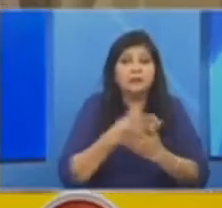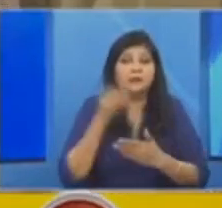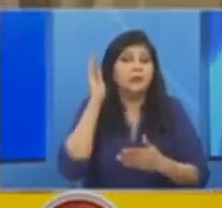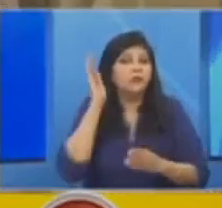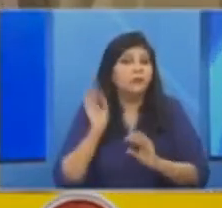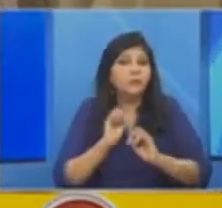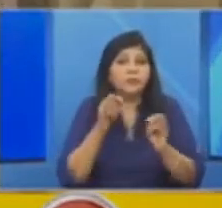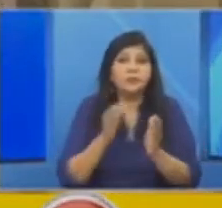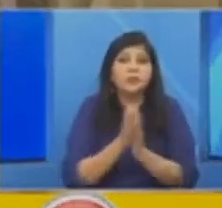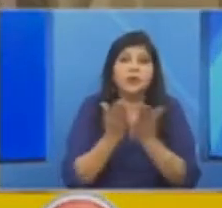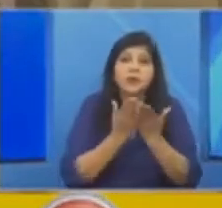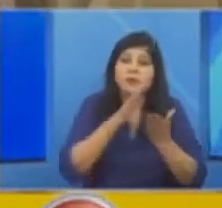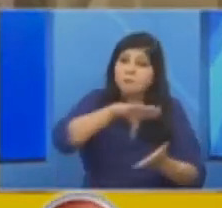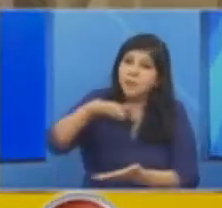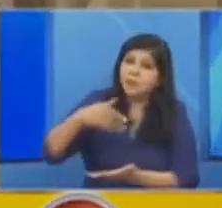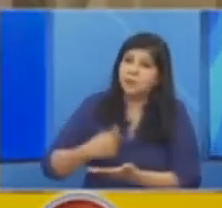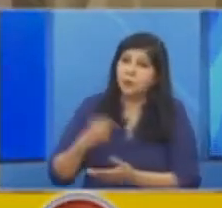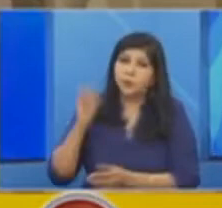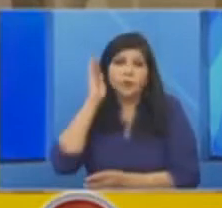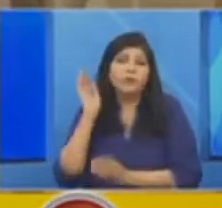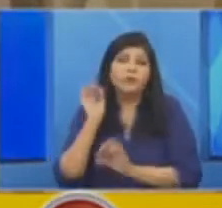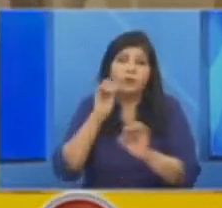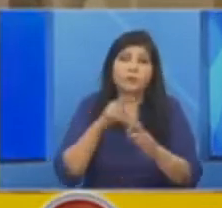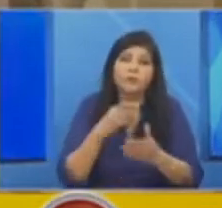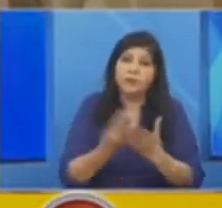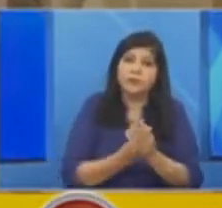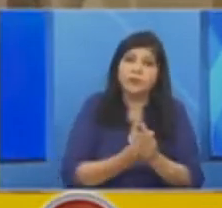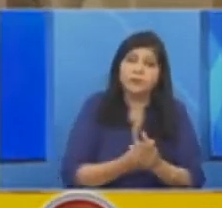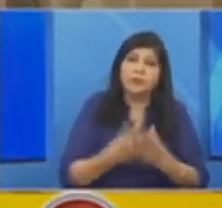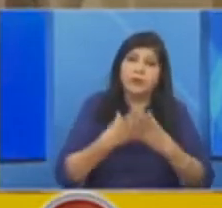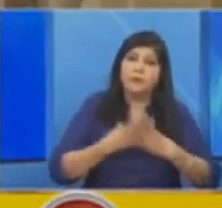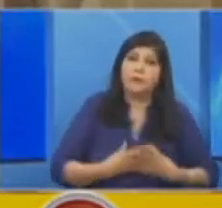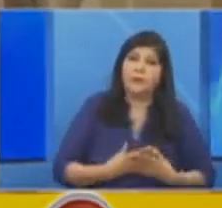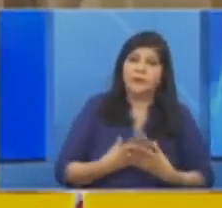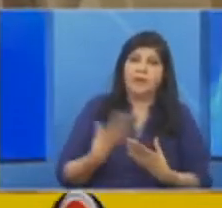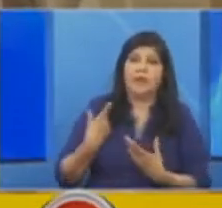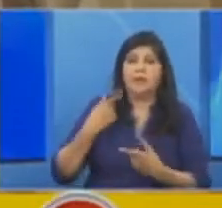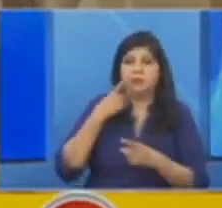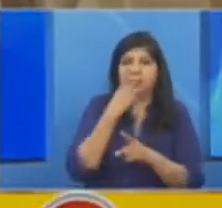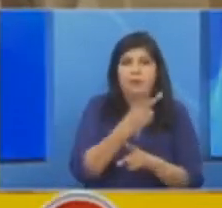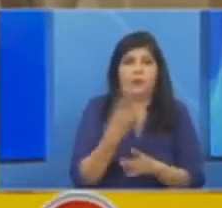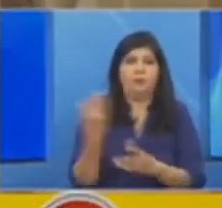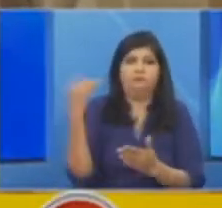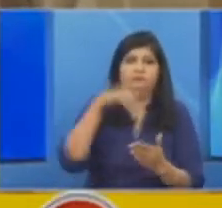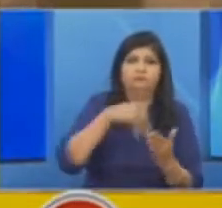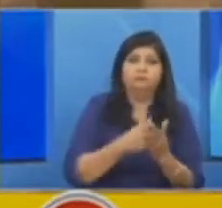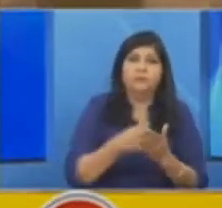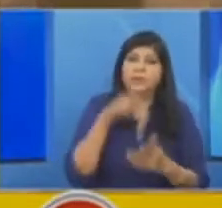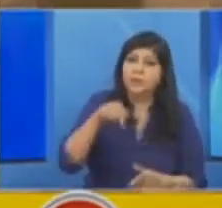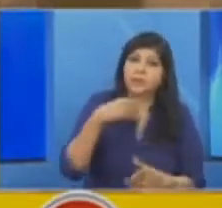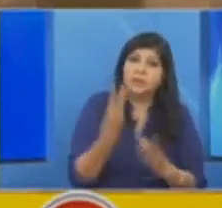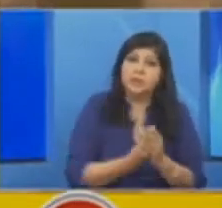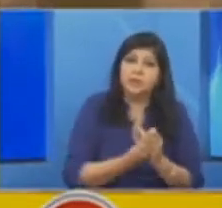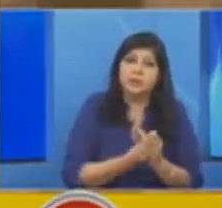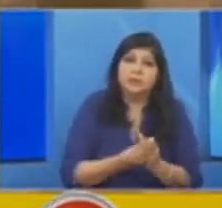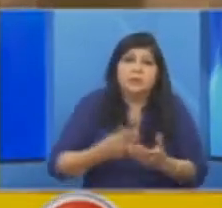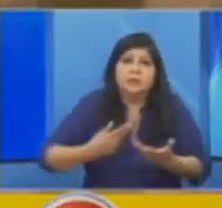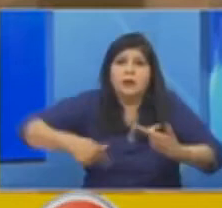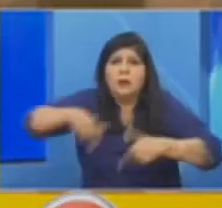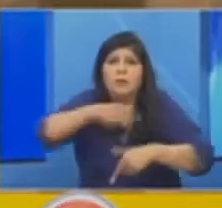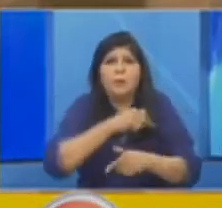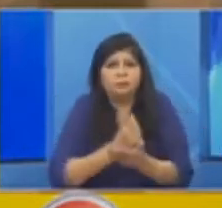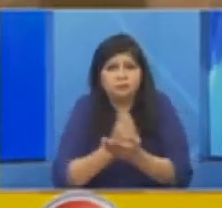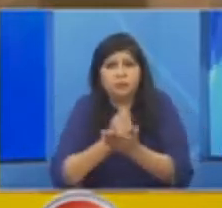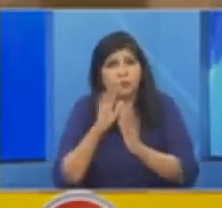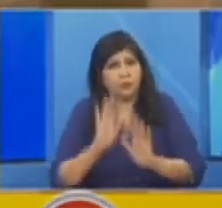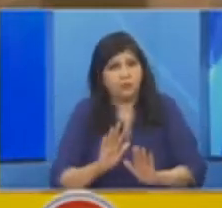हमारे विद्यारती जानेंगे तो उनके व्यक्तितव में भी इसका प्रभाव दिखेगा इसके लिए बहुत से काम किये